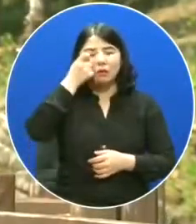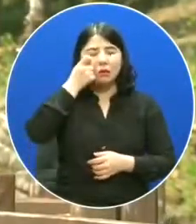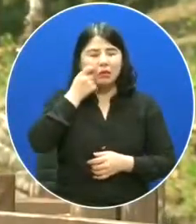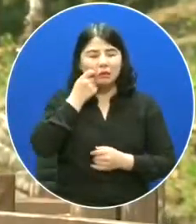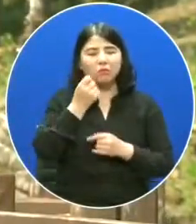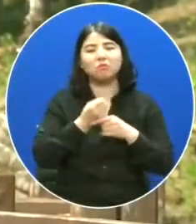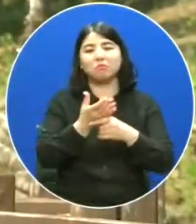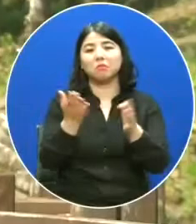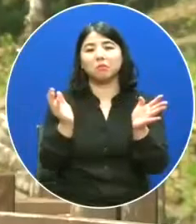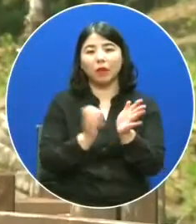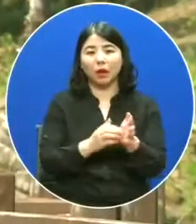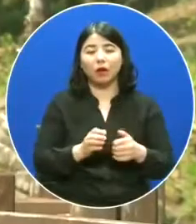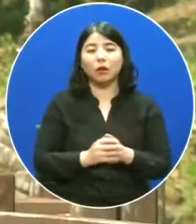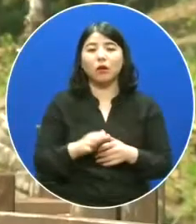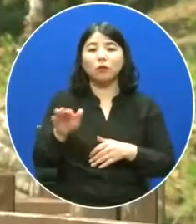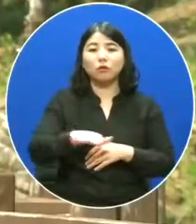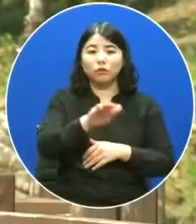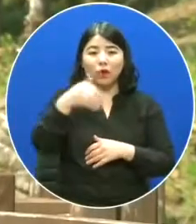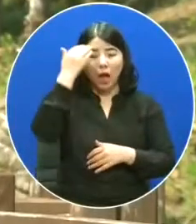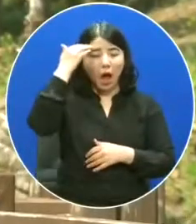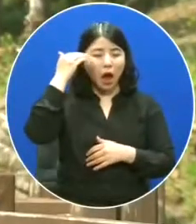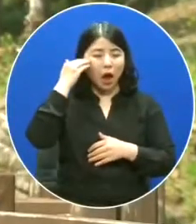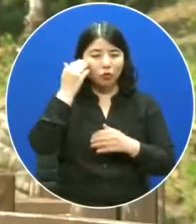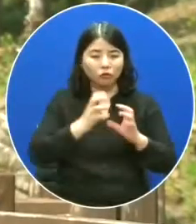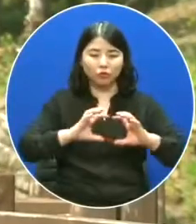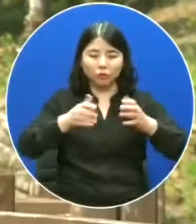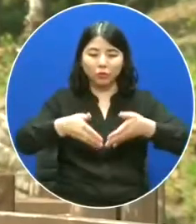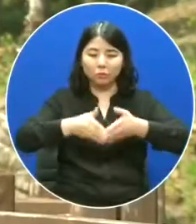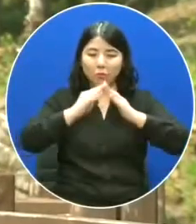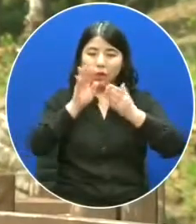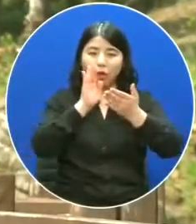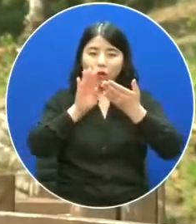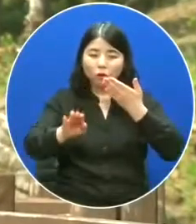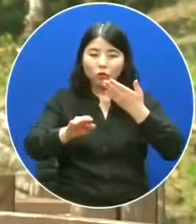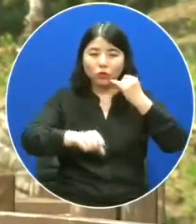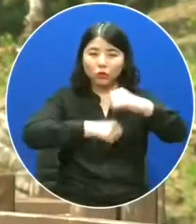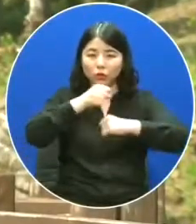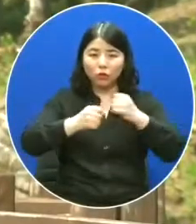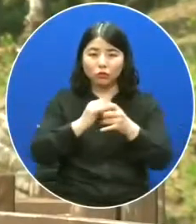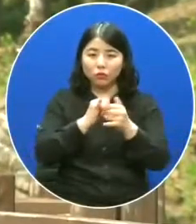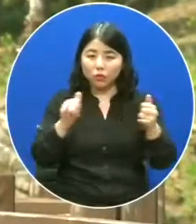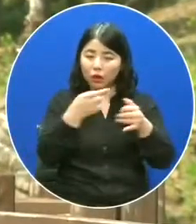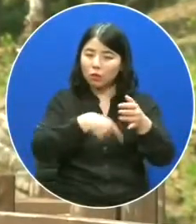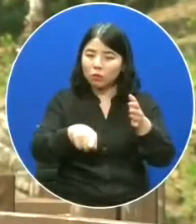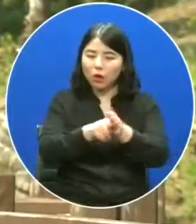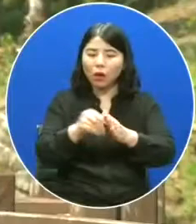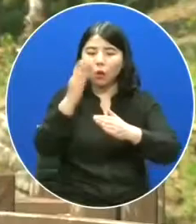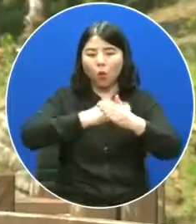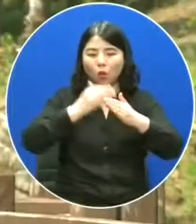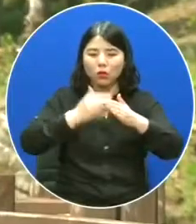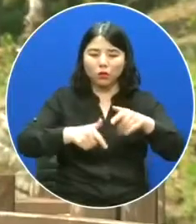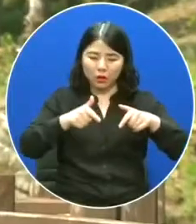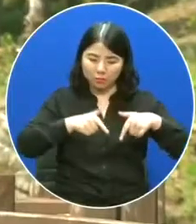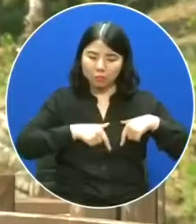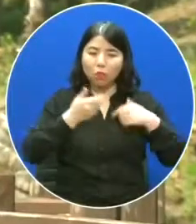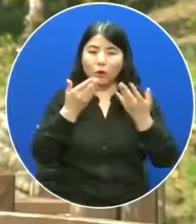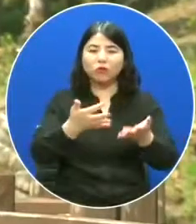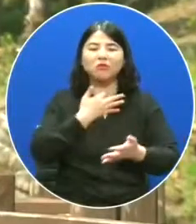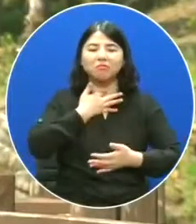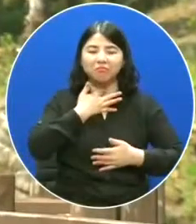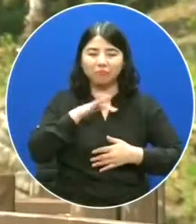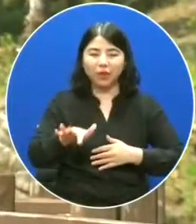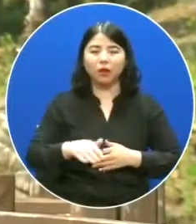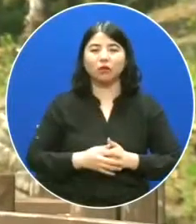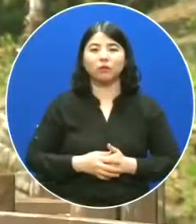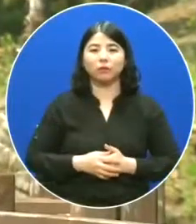슬픈 사실 하나가 알려졌는데요. 우리나라는 건국 이후 민주화운동 유공자에게 단 한 번도 공식적으로 훈장을